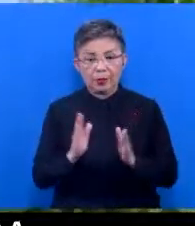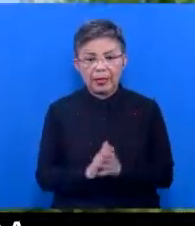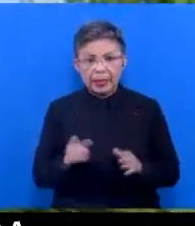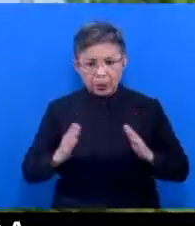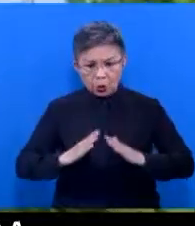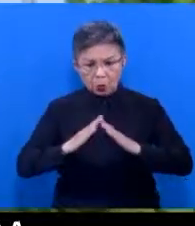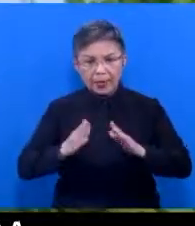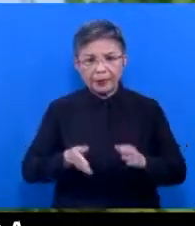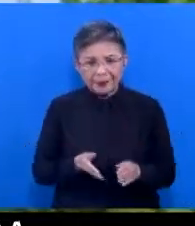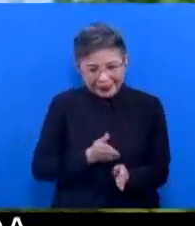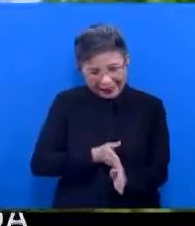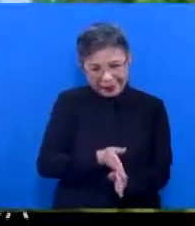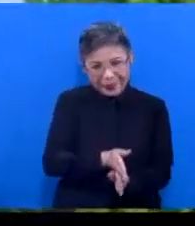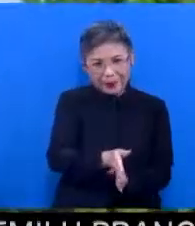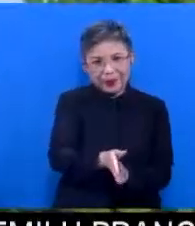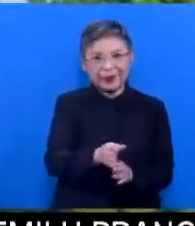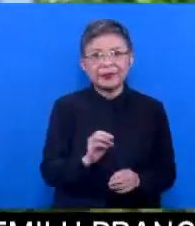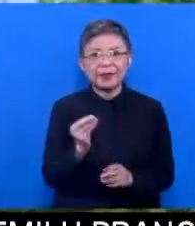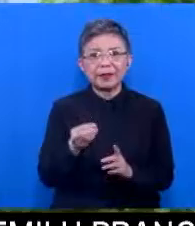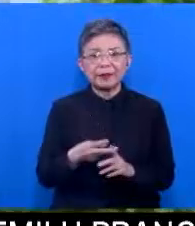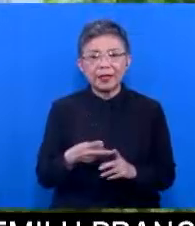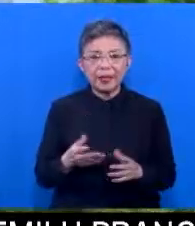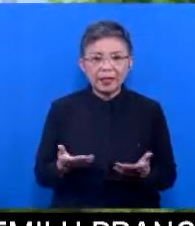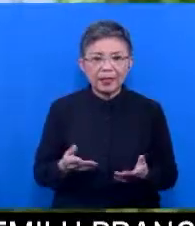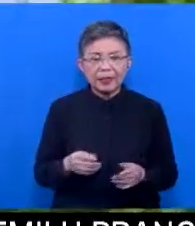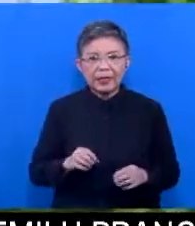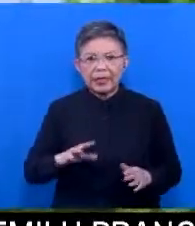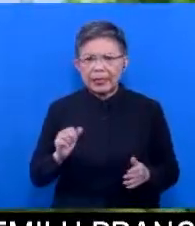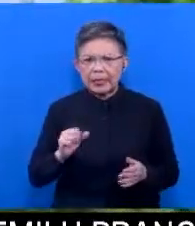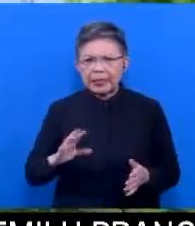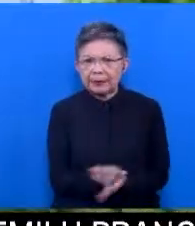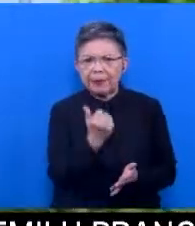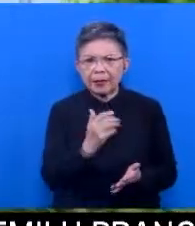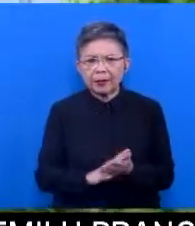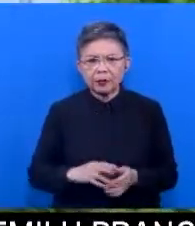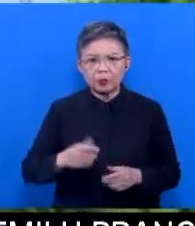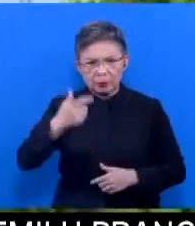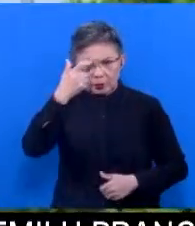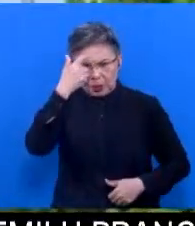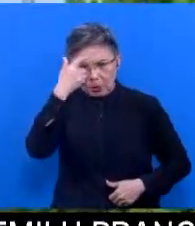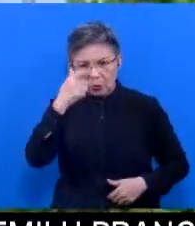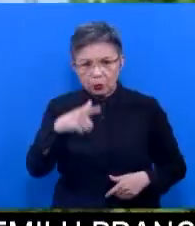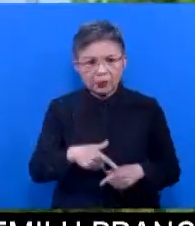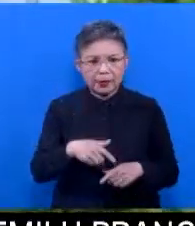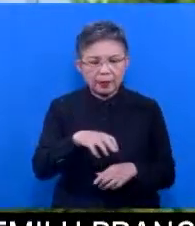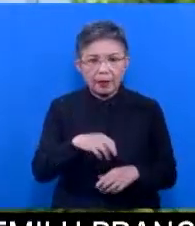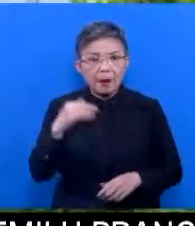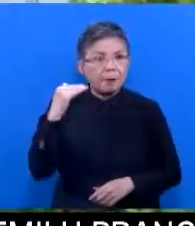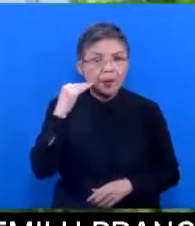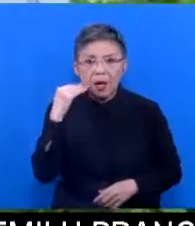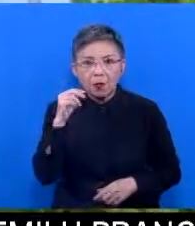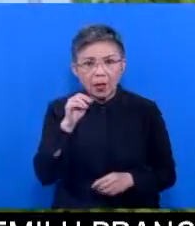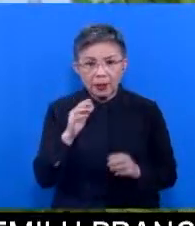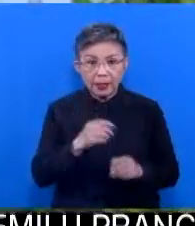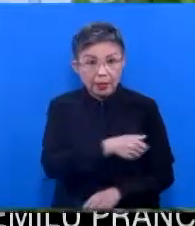jalan Taman Kedoya Raya Jakarta Barat, sehingga ini mungkin menjadi celah bagi pelaku untuk melancarkan aksinya. Karena memang di sini tidak ada pengawasan khusus